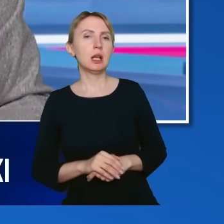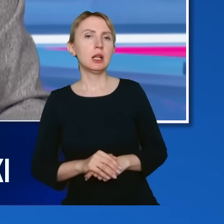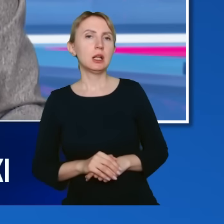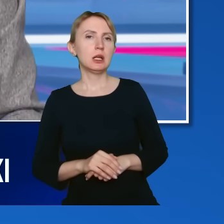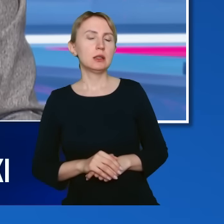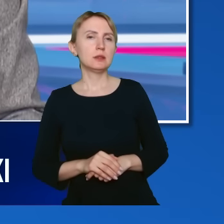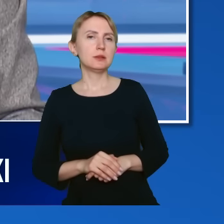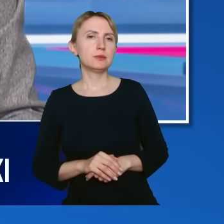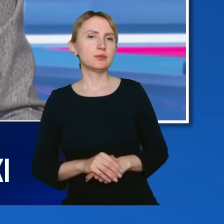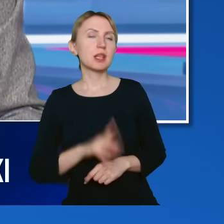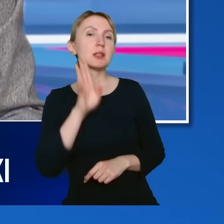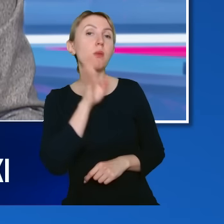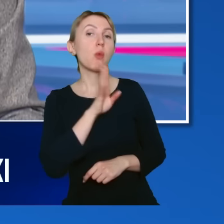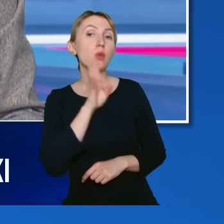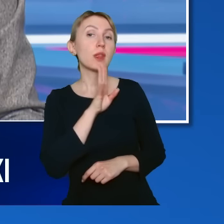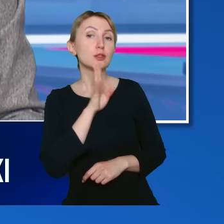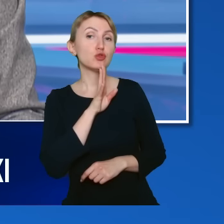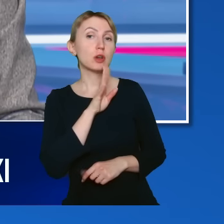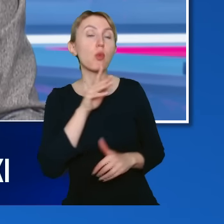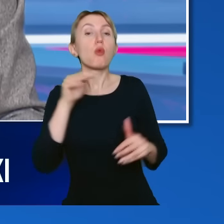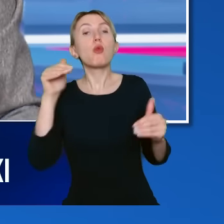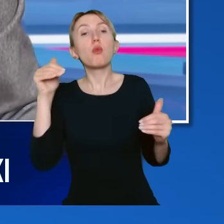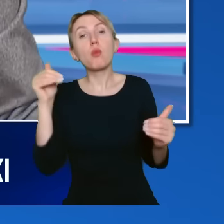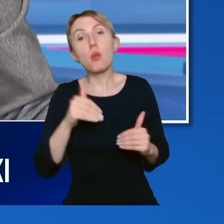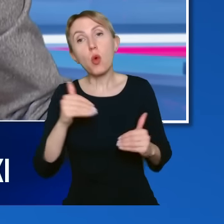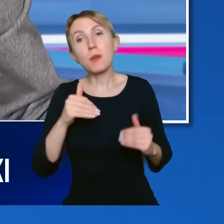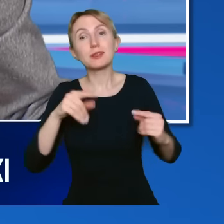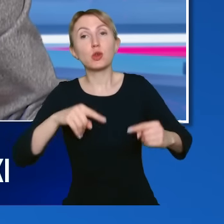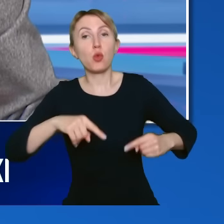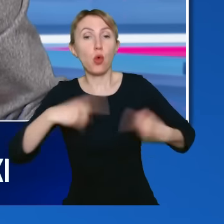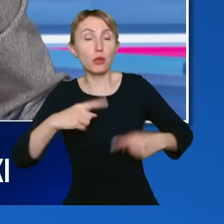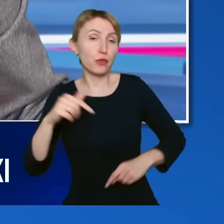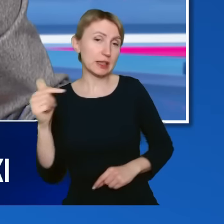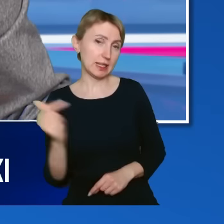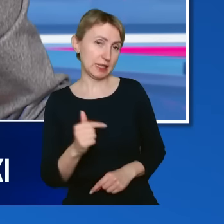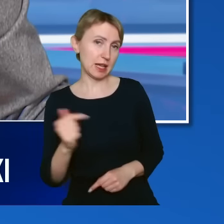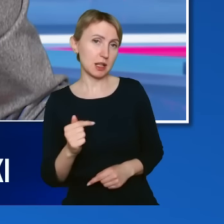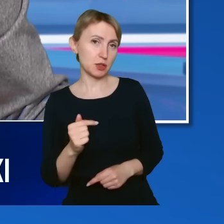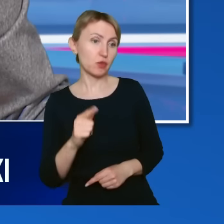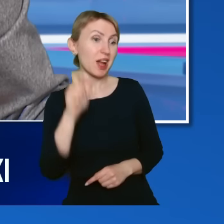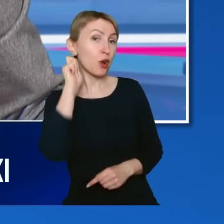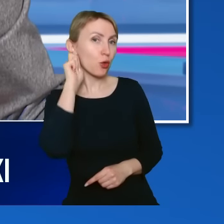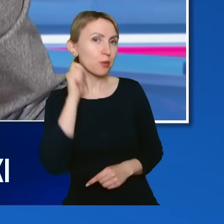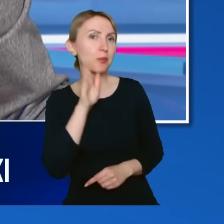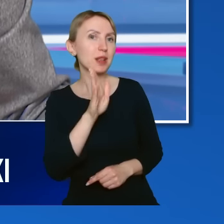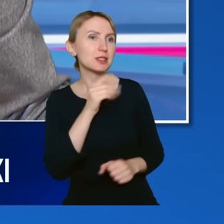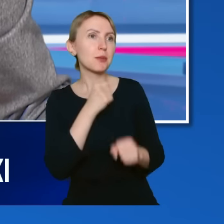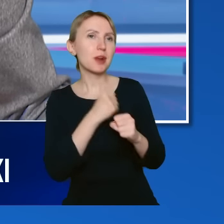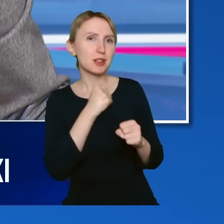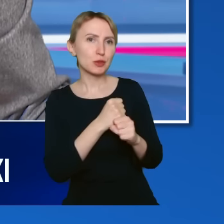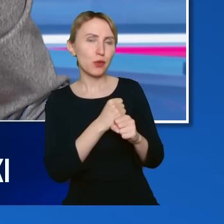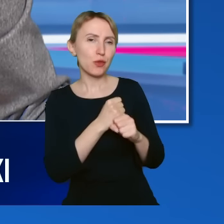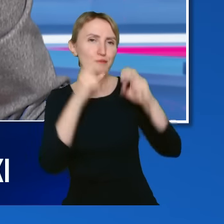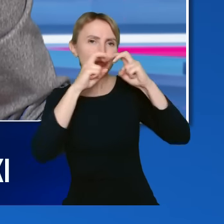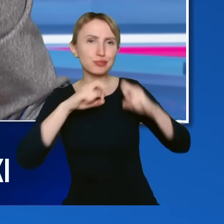stwierdzenie faktu, podejrzenie, że może być pewien konflikt interesów, kiedy ta pani będzie pracowała nad